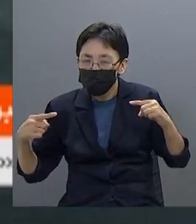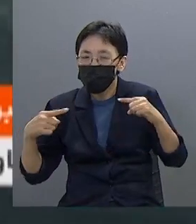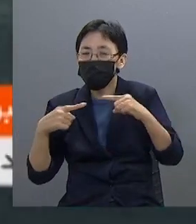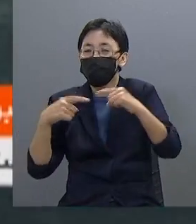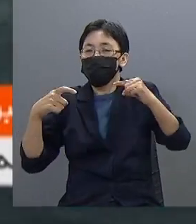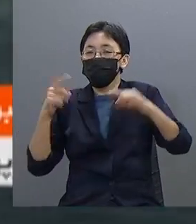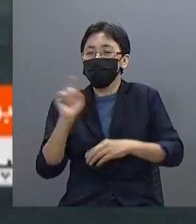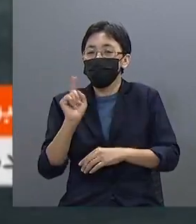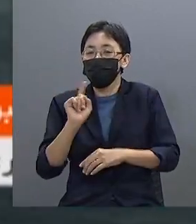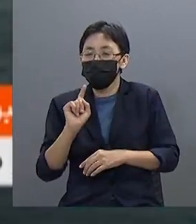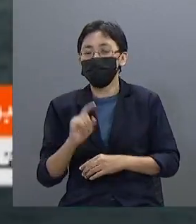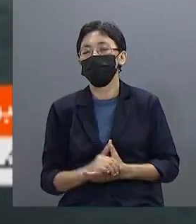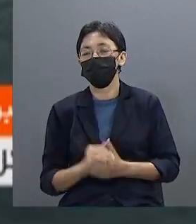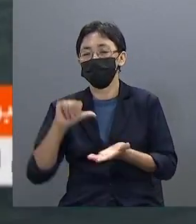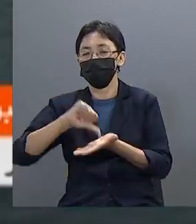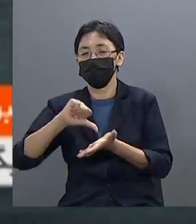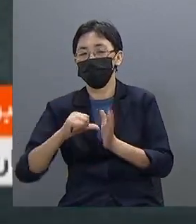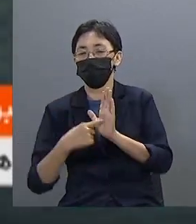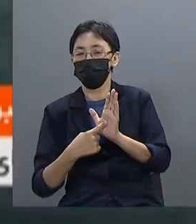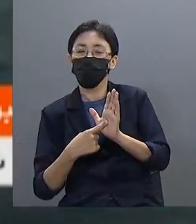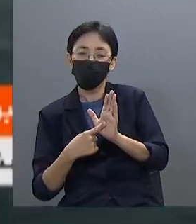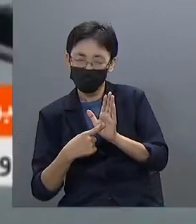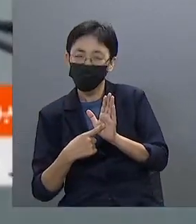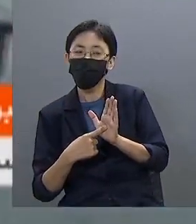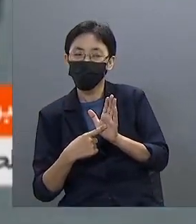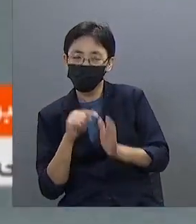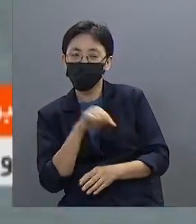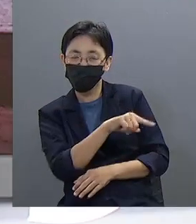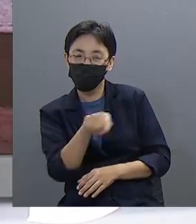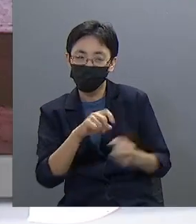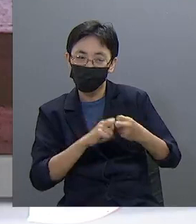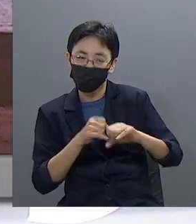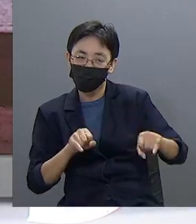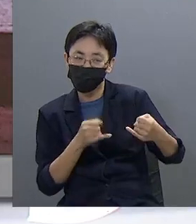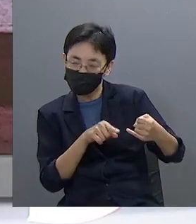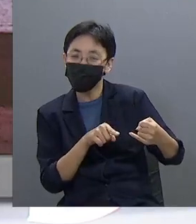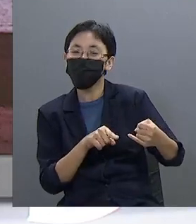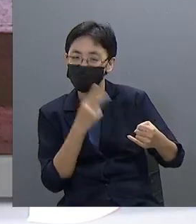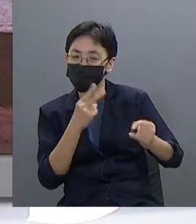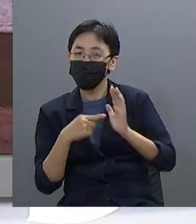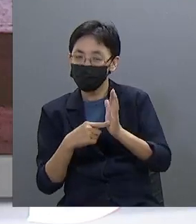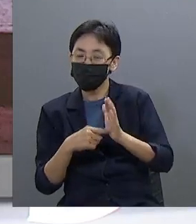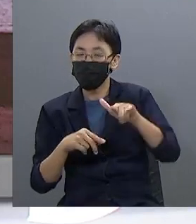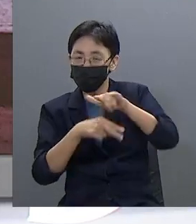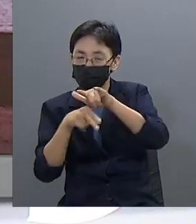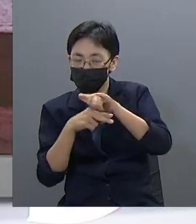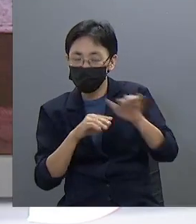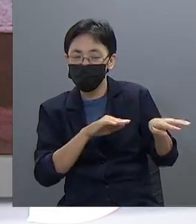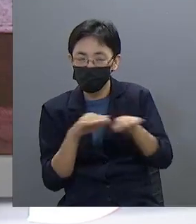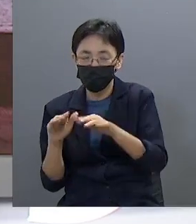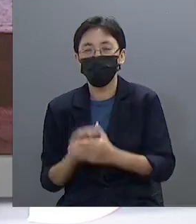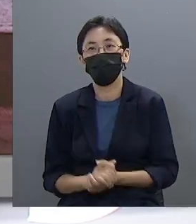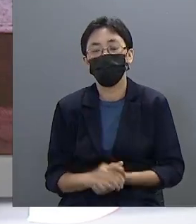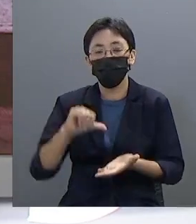คำขู่ที่อิหร่านส่งไปถึงศัตรูในภูมิภาคก็เป็นได้ค่ะปัจจุบันนอกจากอิหร่านจะผลิตโดรนขึ้น